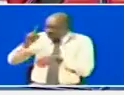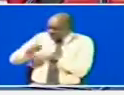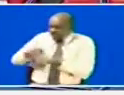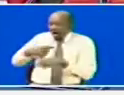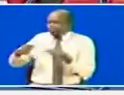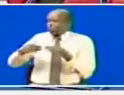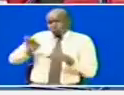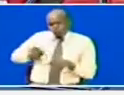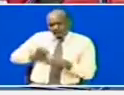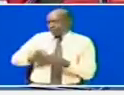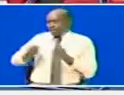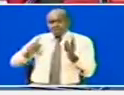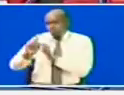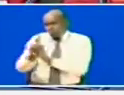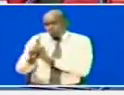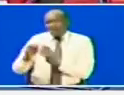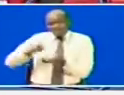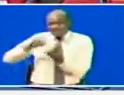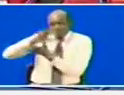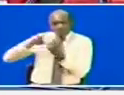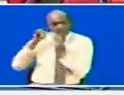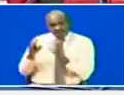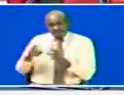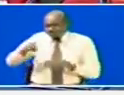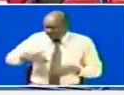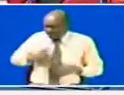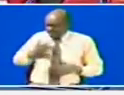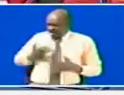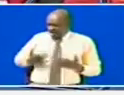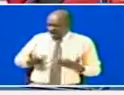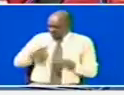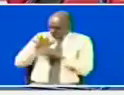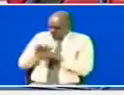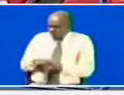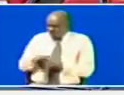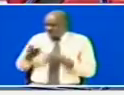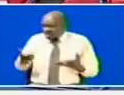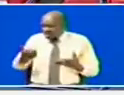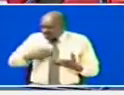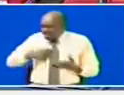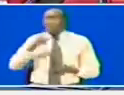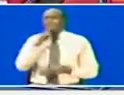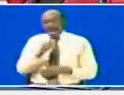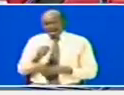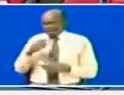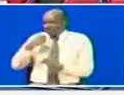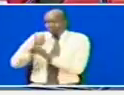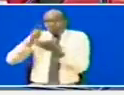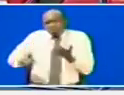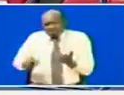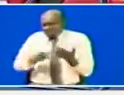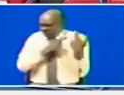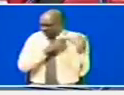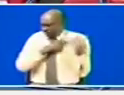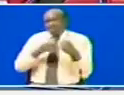upinzani kutoka kwa mwanamke, si kwamba anachanganyikiwa, lakini kidogo anakuwa ni kama anahujumika, anajiuliza sasa mimi mwanamume nafasi yangu hapa iko